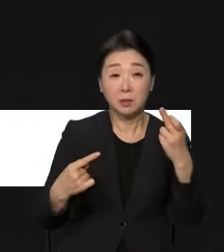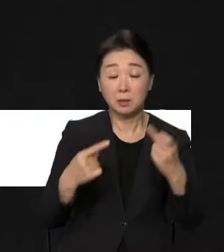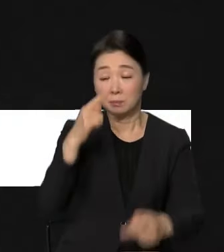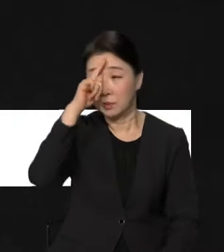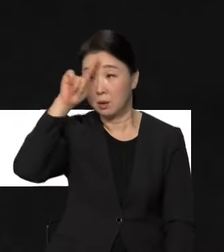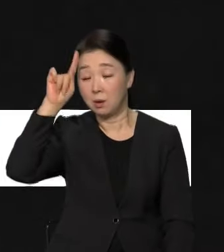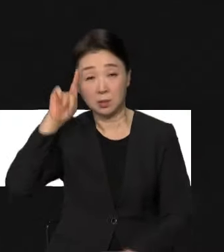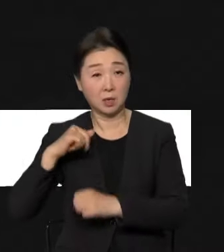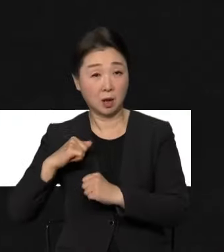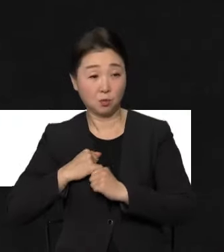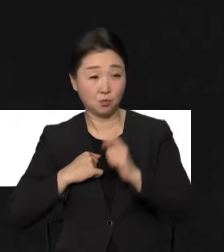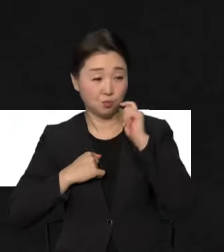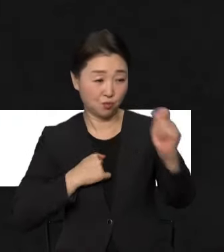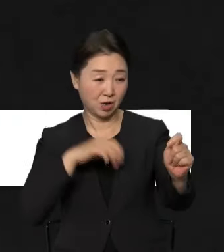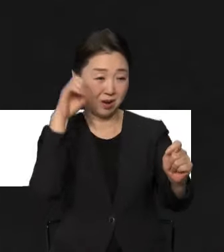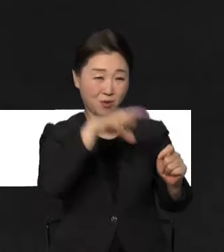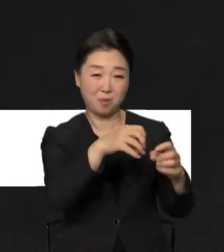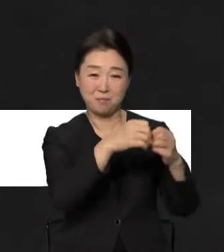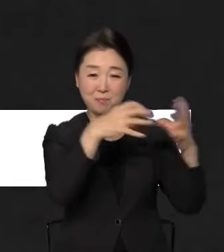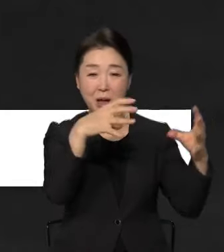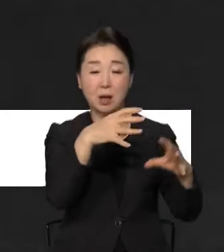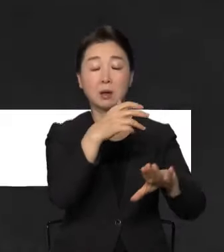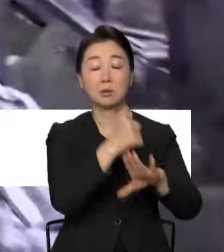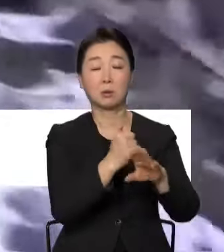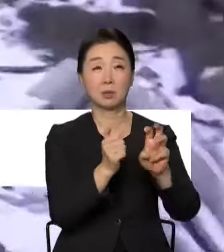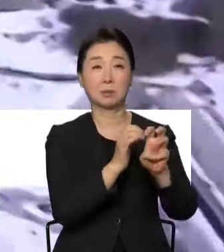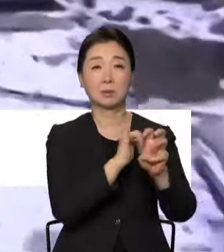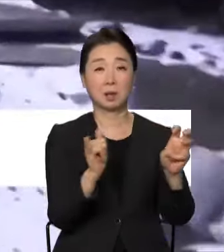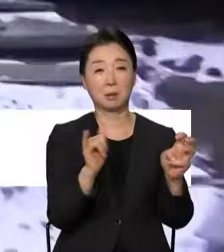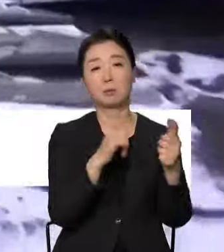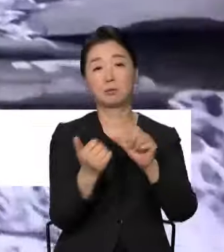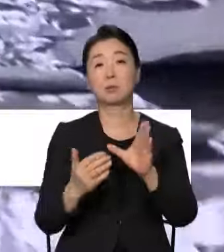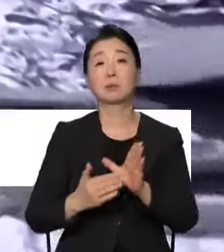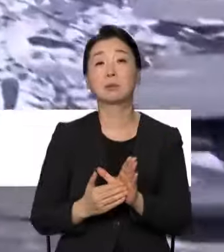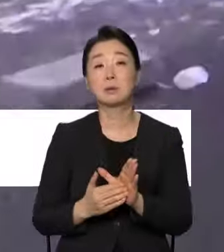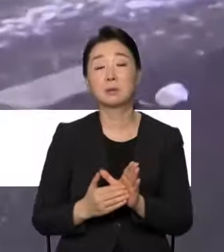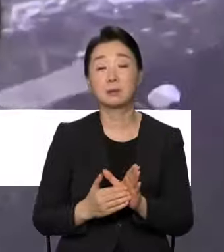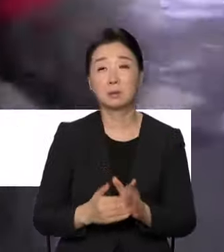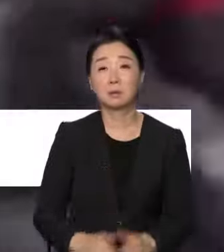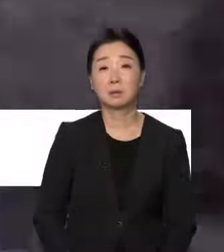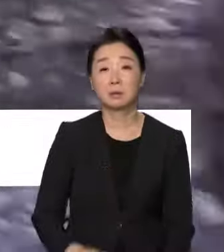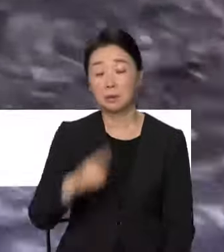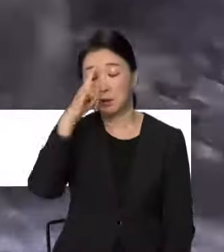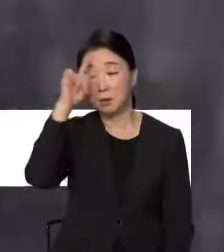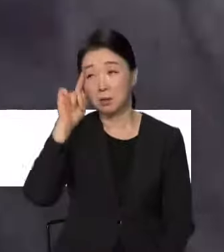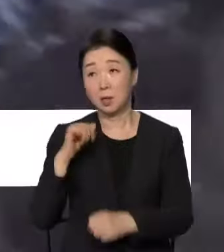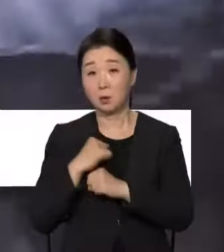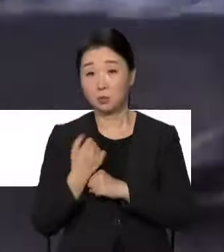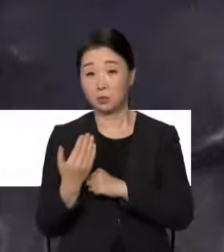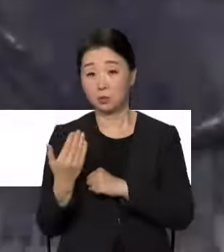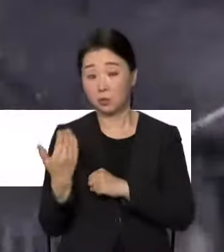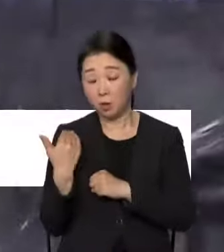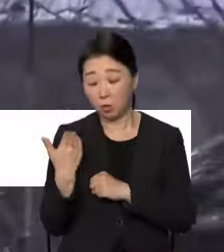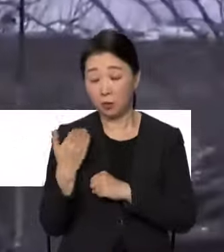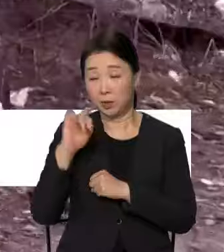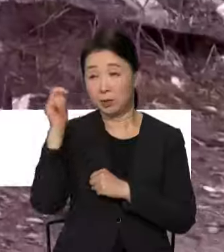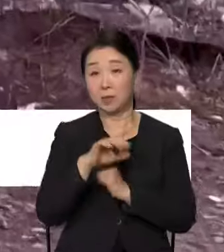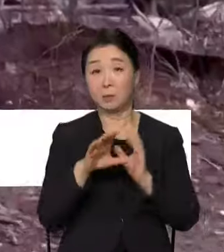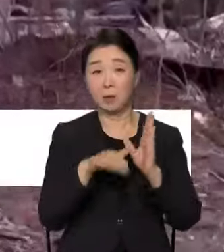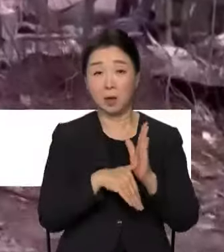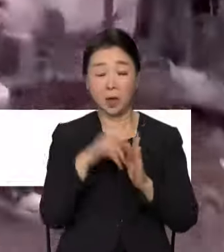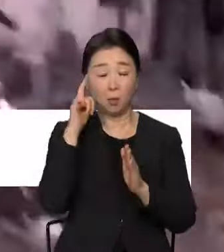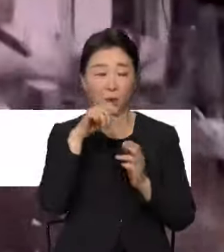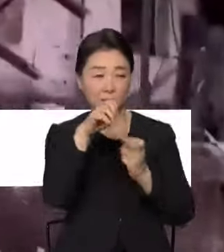우크라이나를 공습해 30여 명이 숨졌습니다. 러시아군은 전날부터 새벽 사이 미사일과 공격용